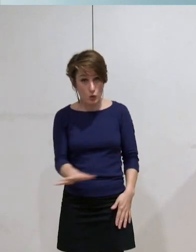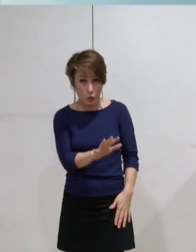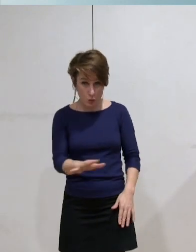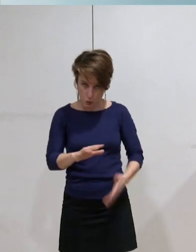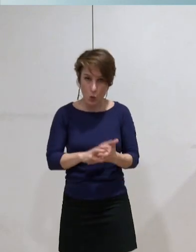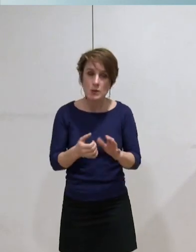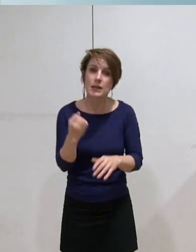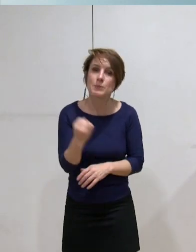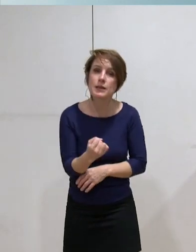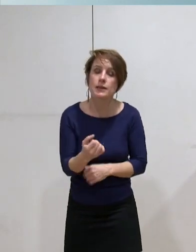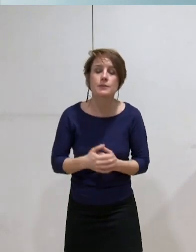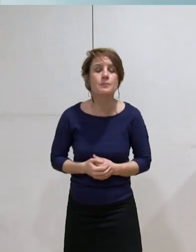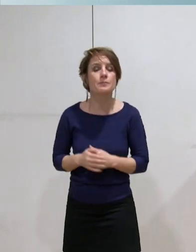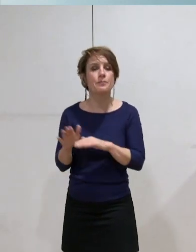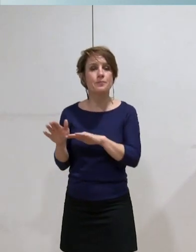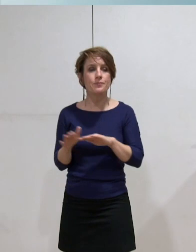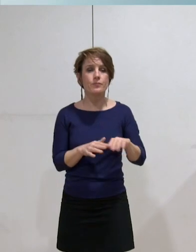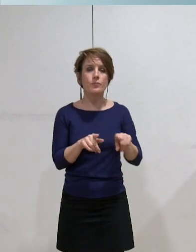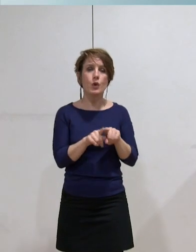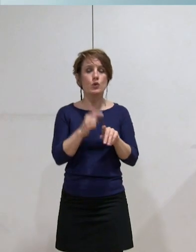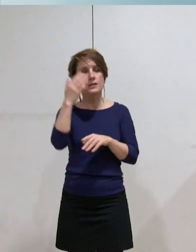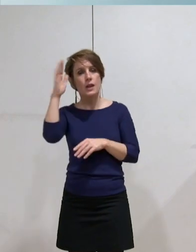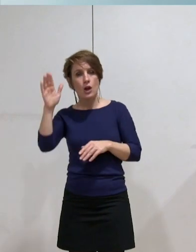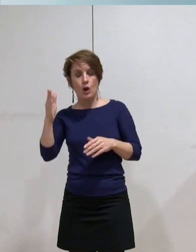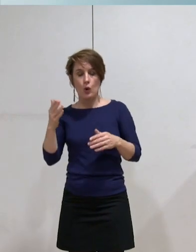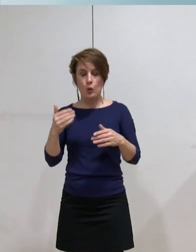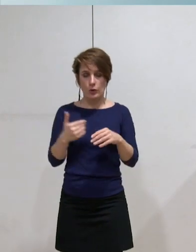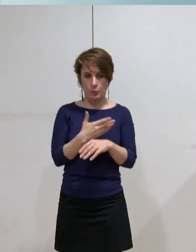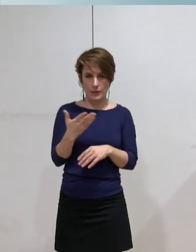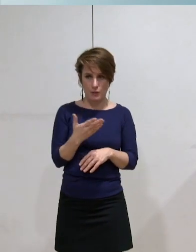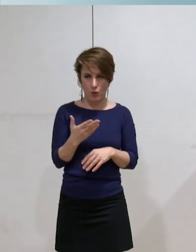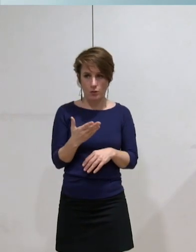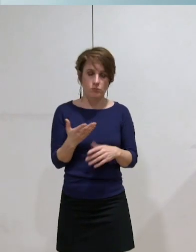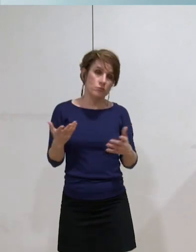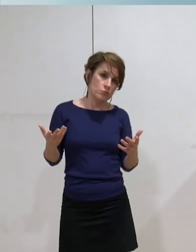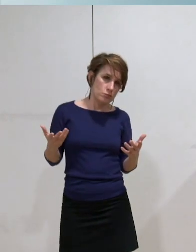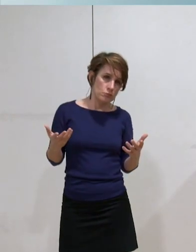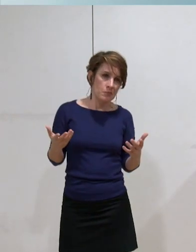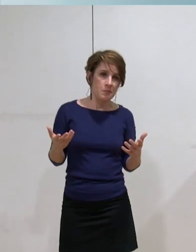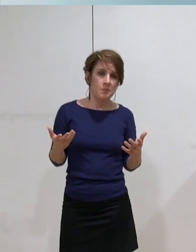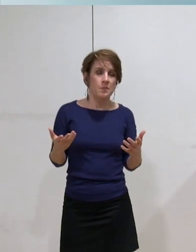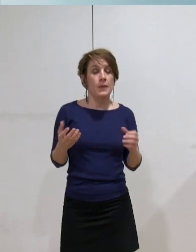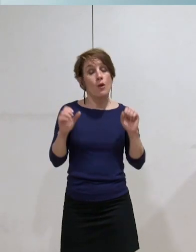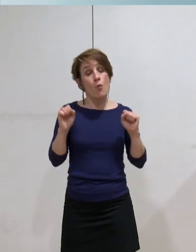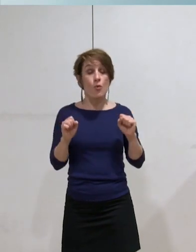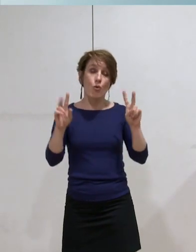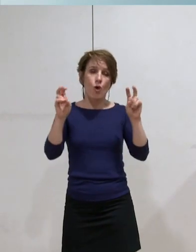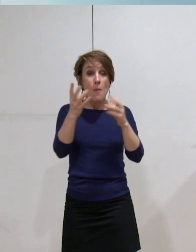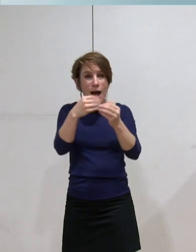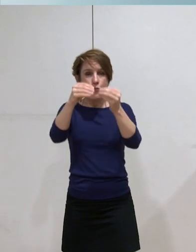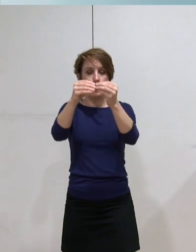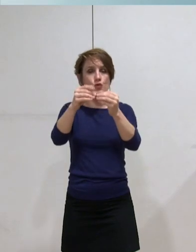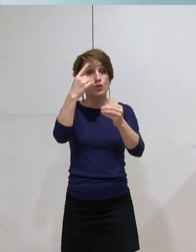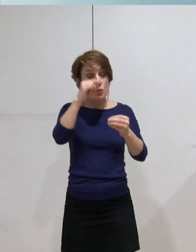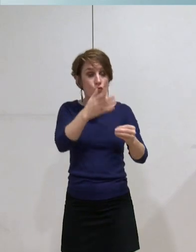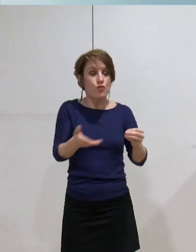effet qui est de moindre ampleur qui est effectivement le petit bonus une forme de bonus entre guillemets pour